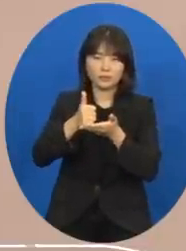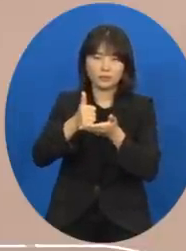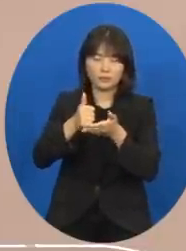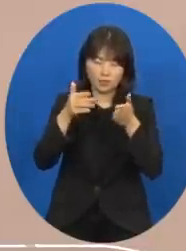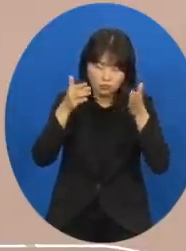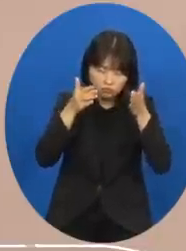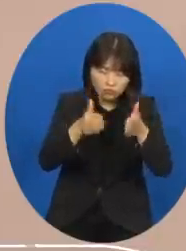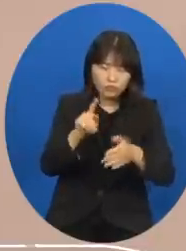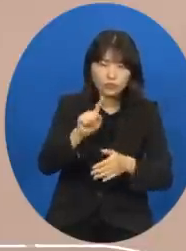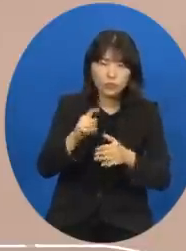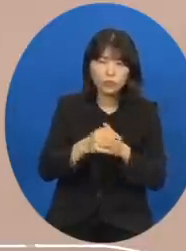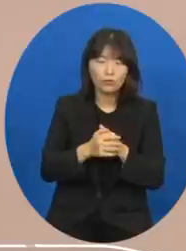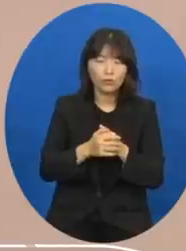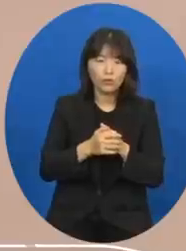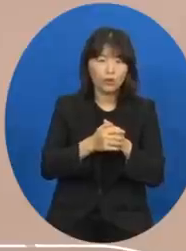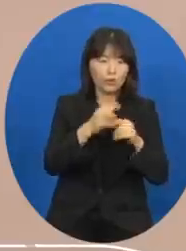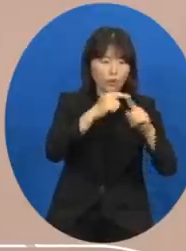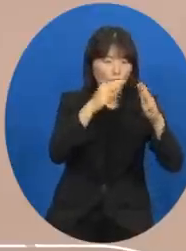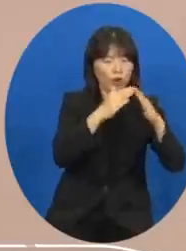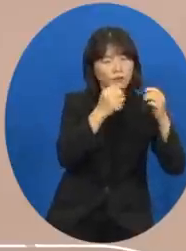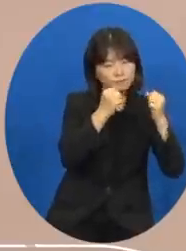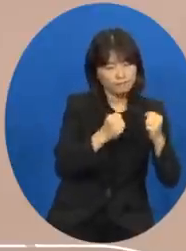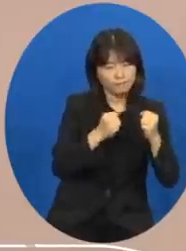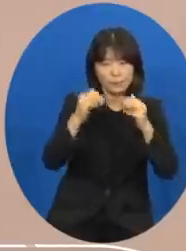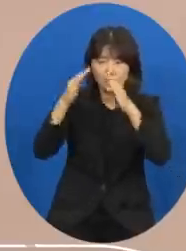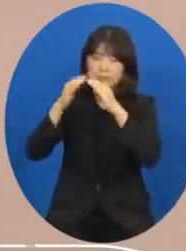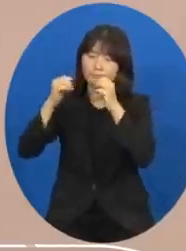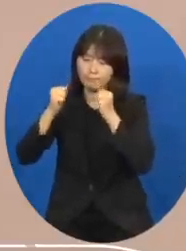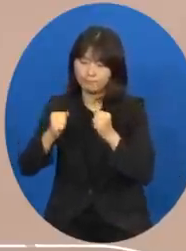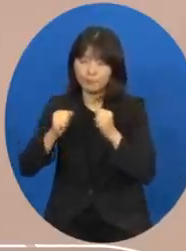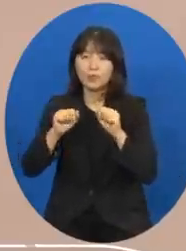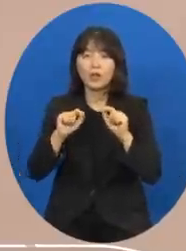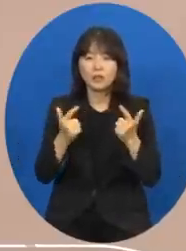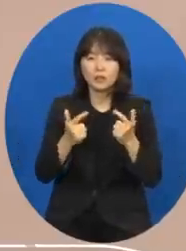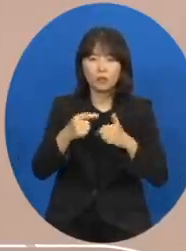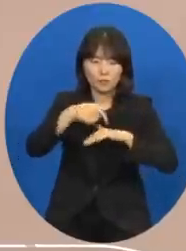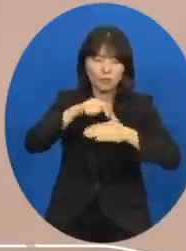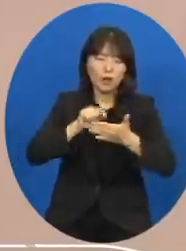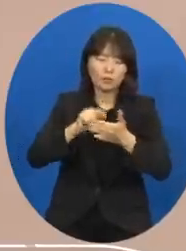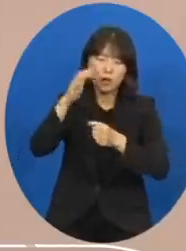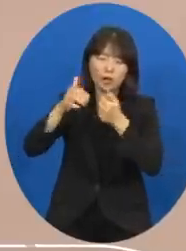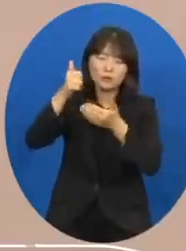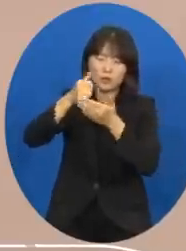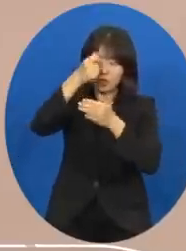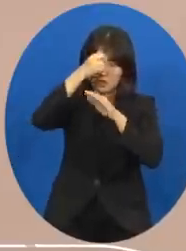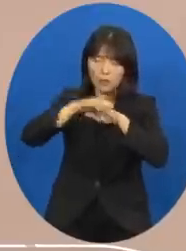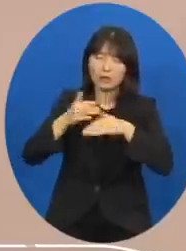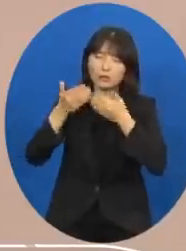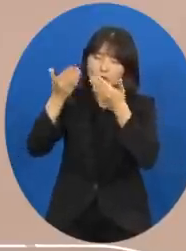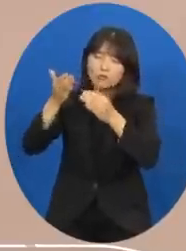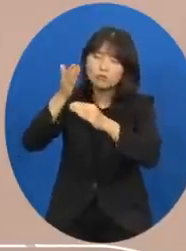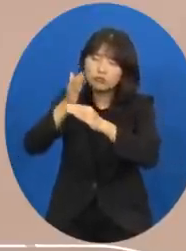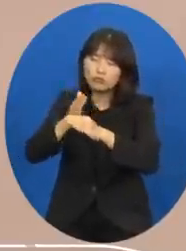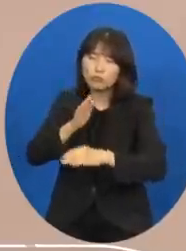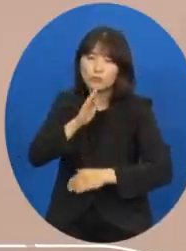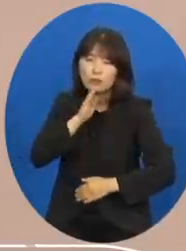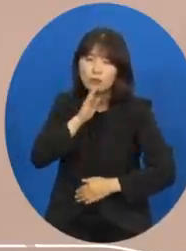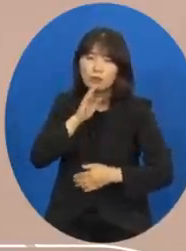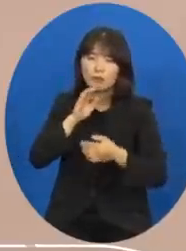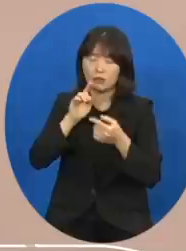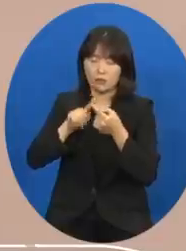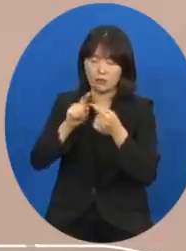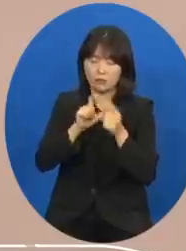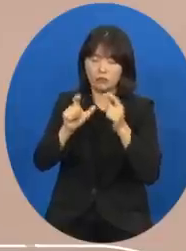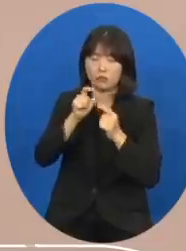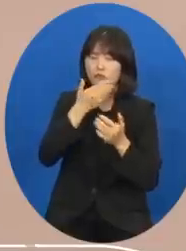너희가 예배당에 있느냐 집에 있느냐가 아니고 마음이 하나님께 예배드리고 있느냐 하는 겁니다.